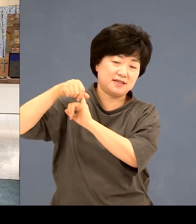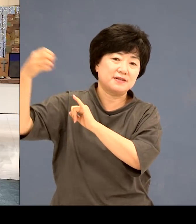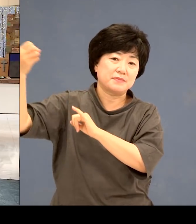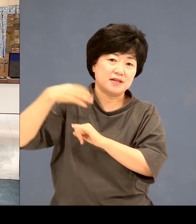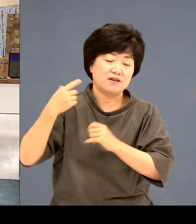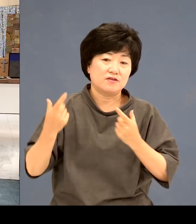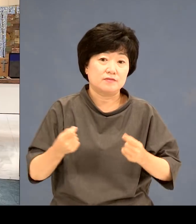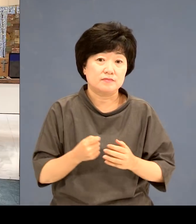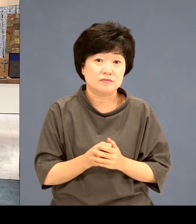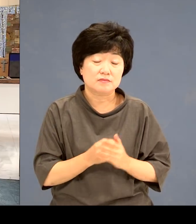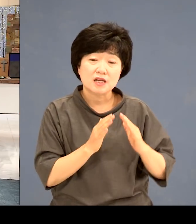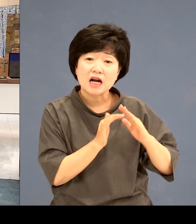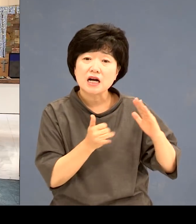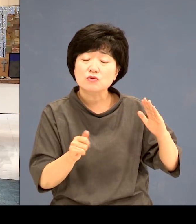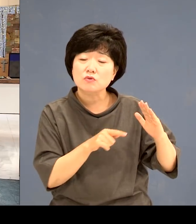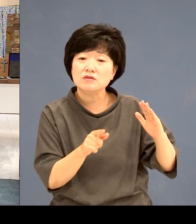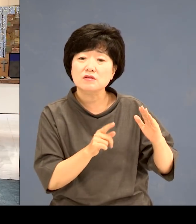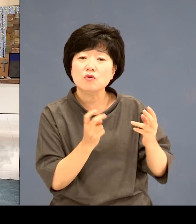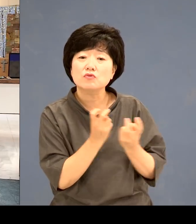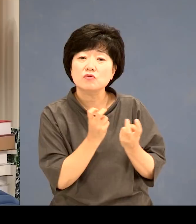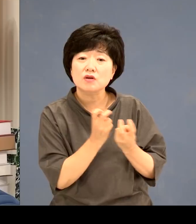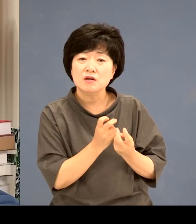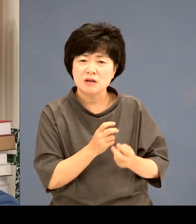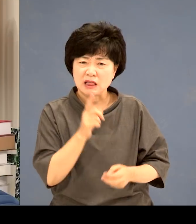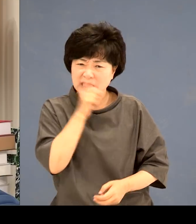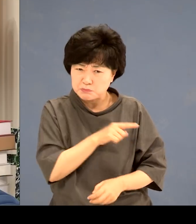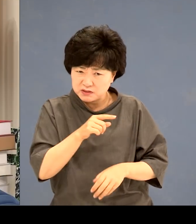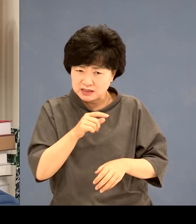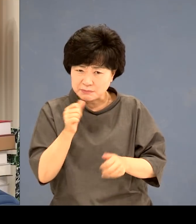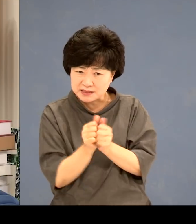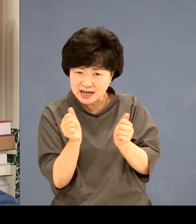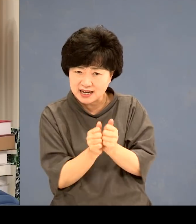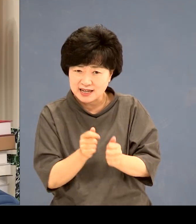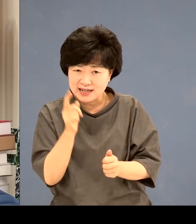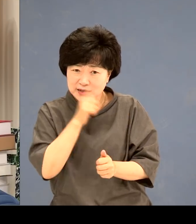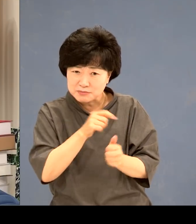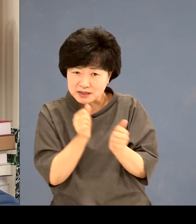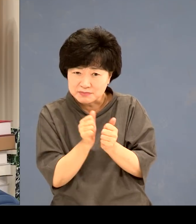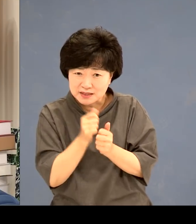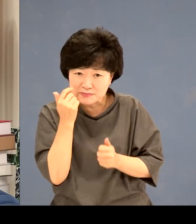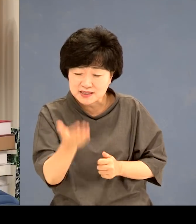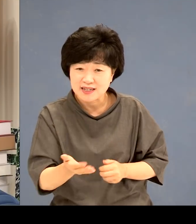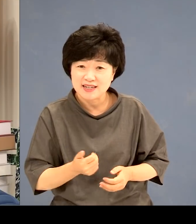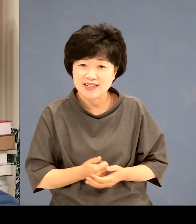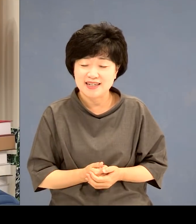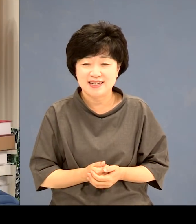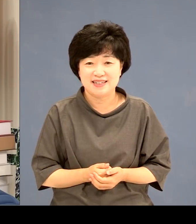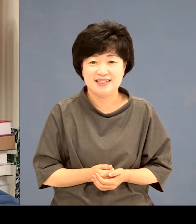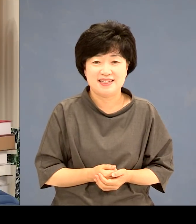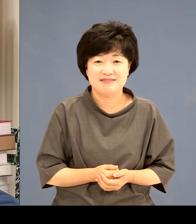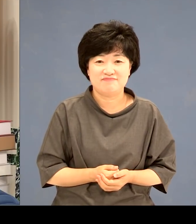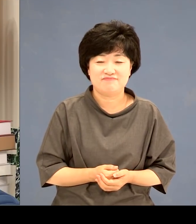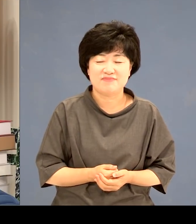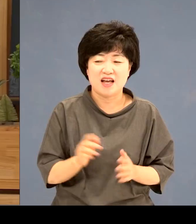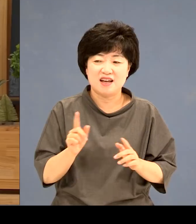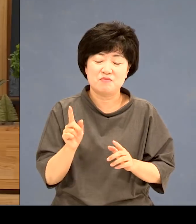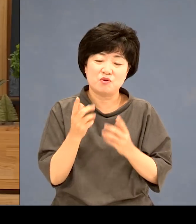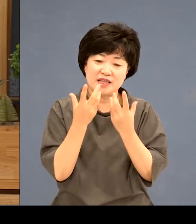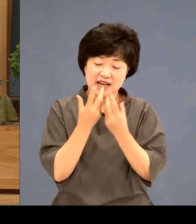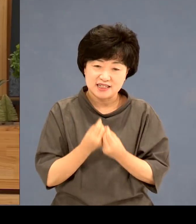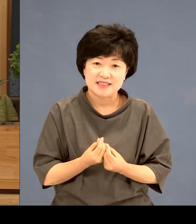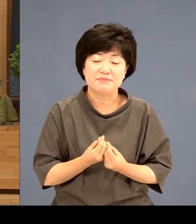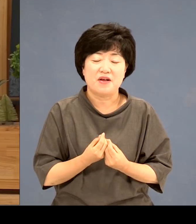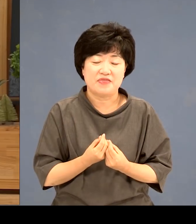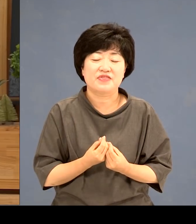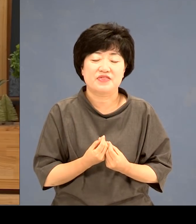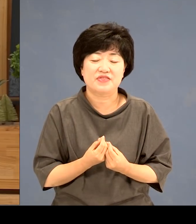못하고 저의 인간적인 방법으로 대하고 했던 저의 자세와 태도에 대해서 하나님께서 이렇게 말씀을 하신 거였어요. 그